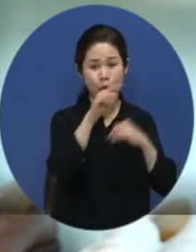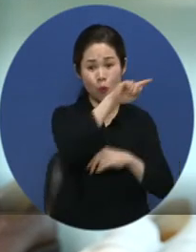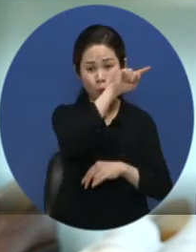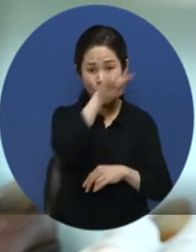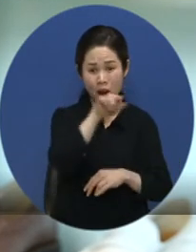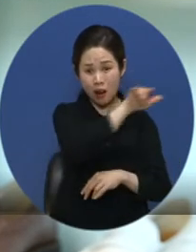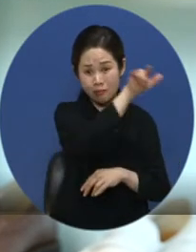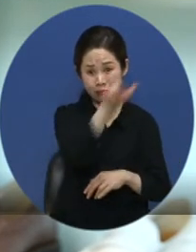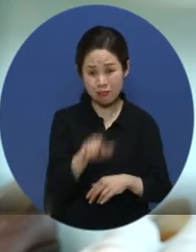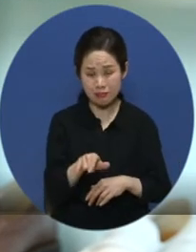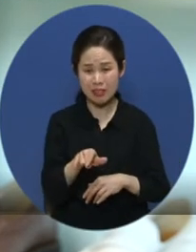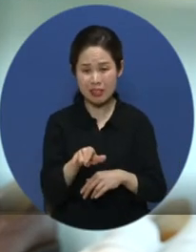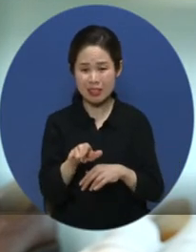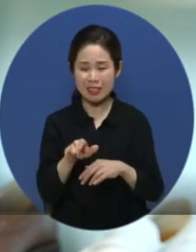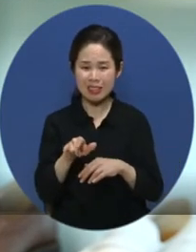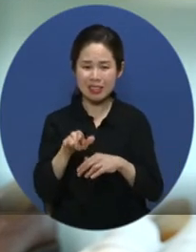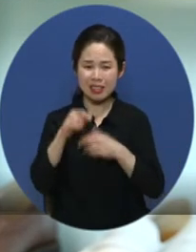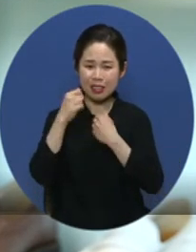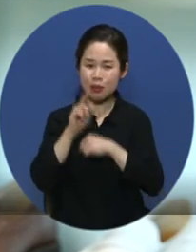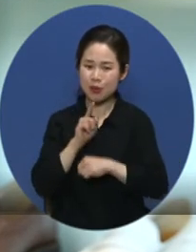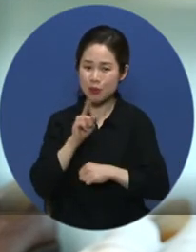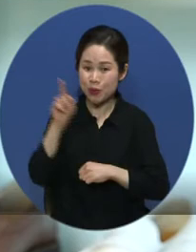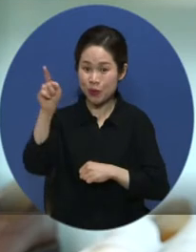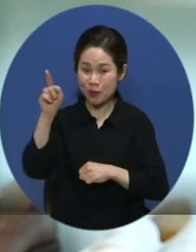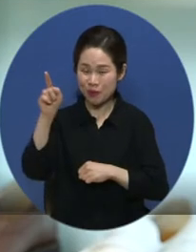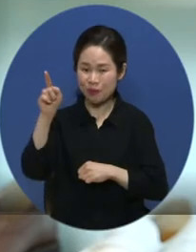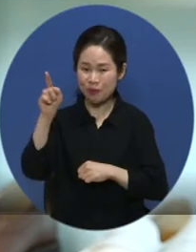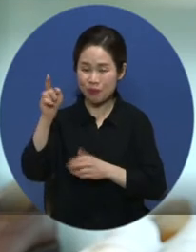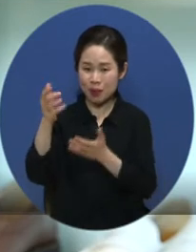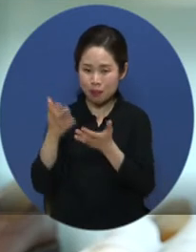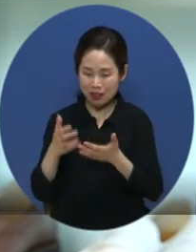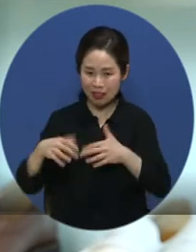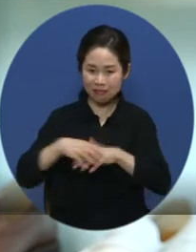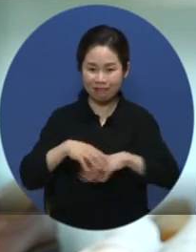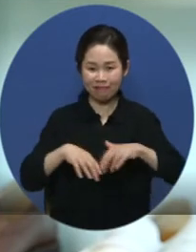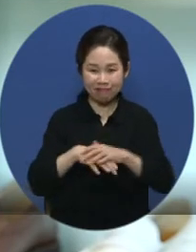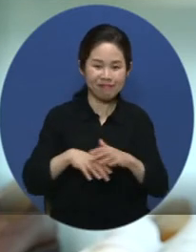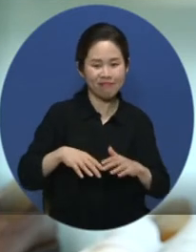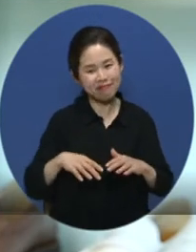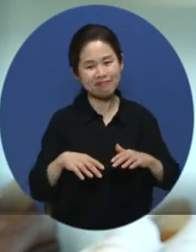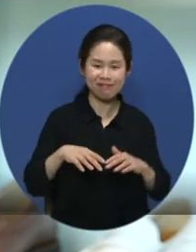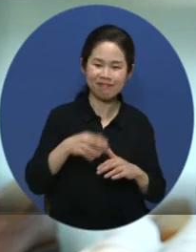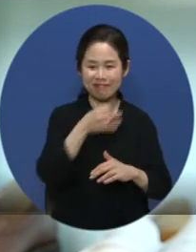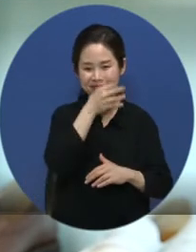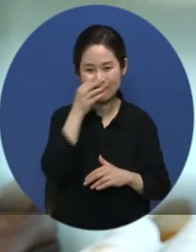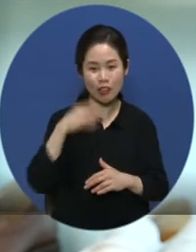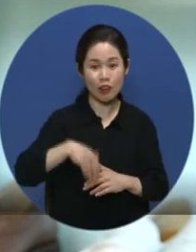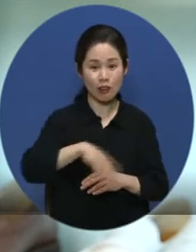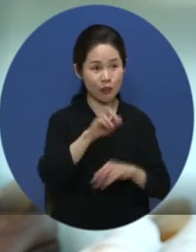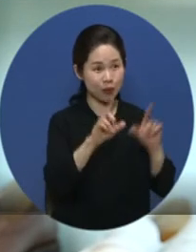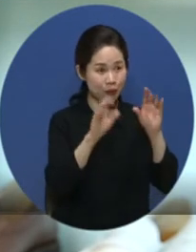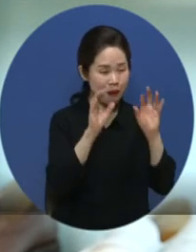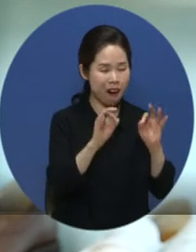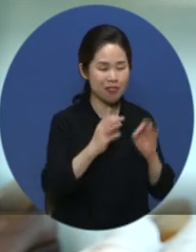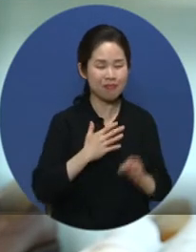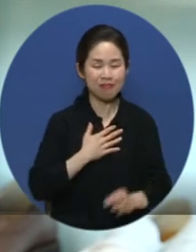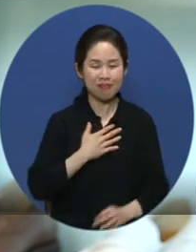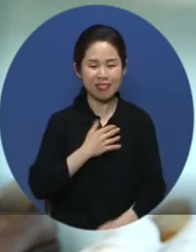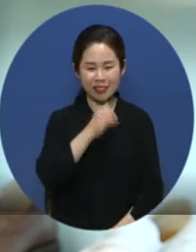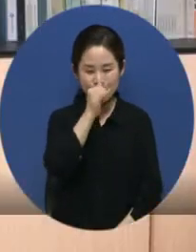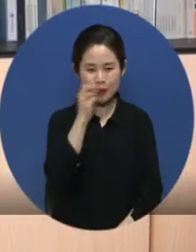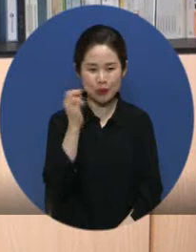맞춰 신고 즐겁게 가는 모습 그리고 또 연세 많은